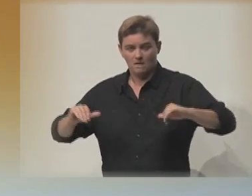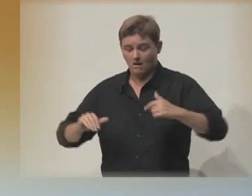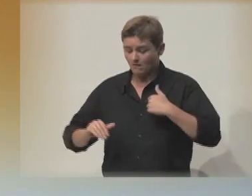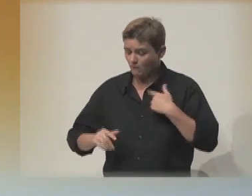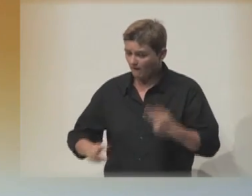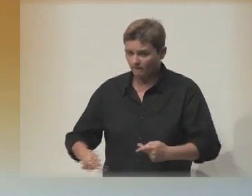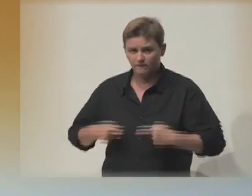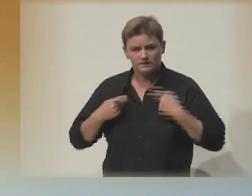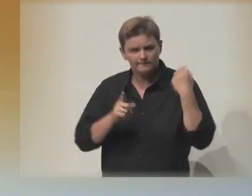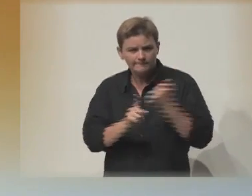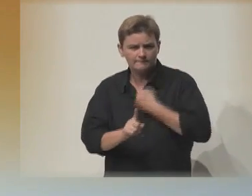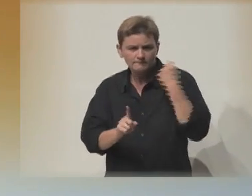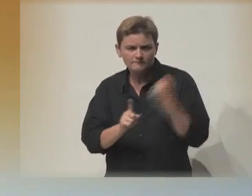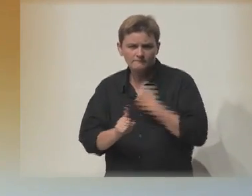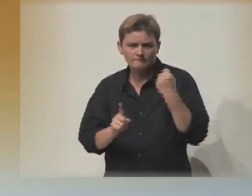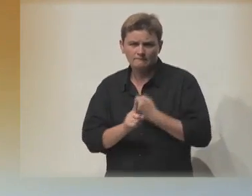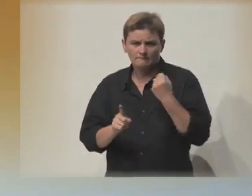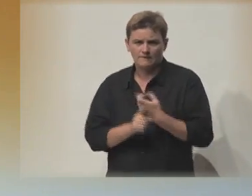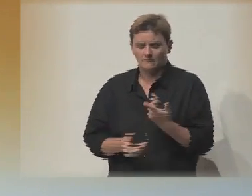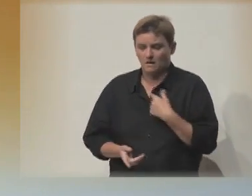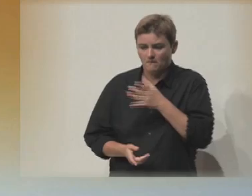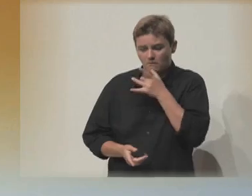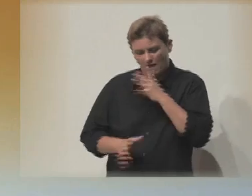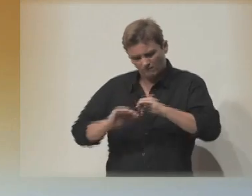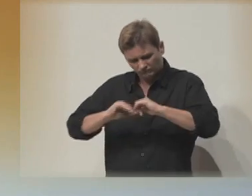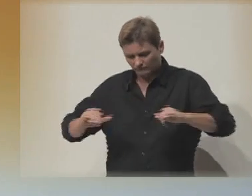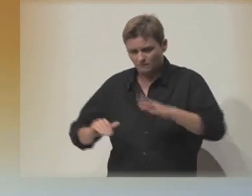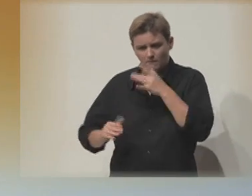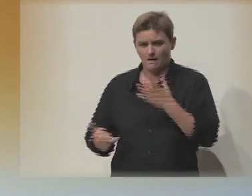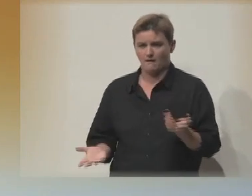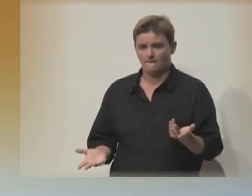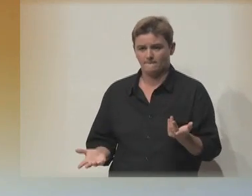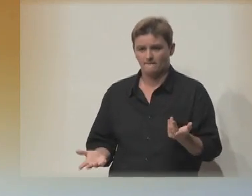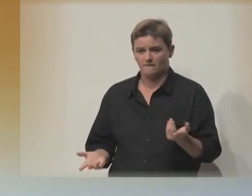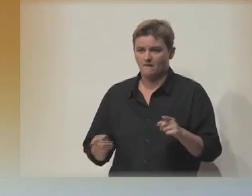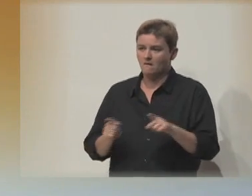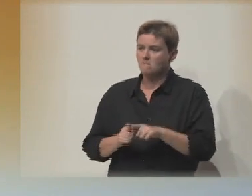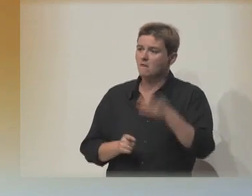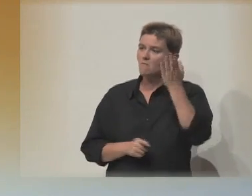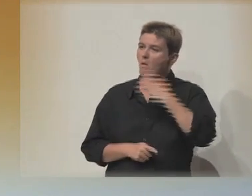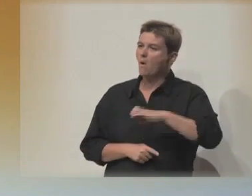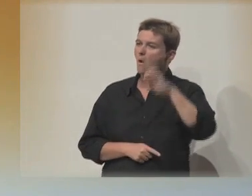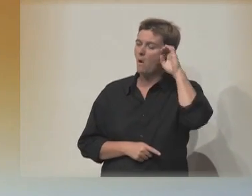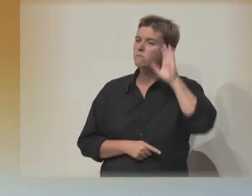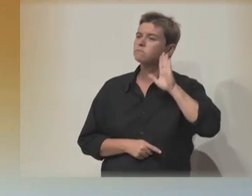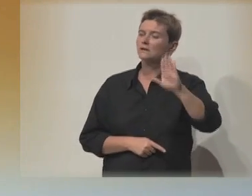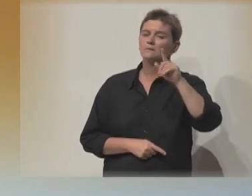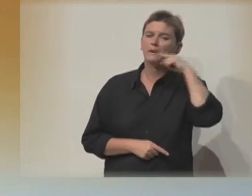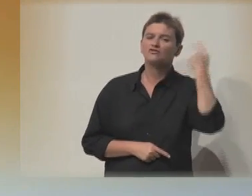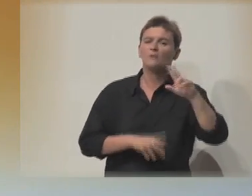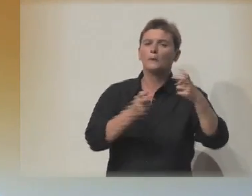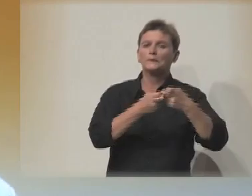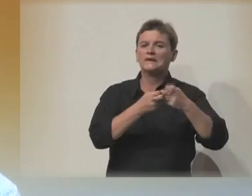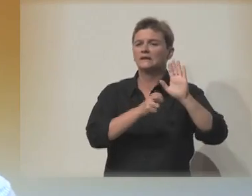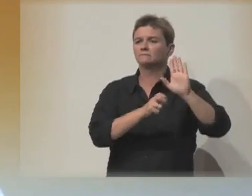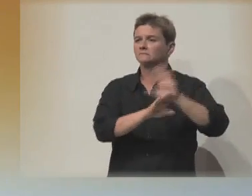suis battu pour empêcher qu'on déracine l'Europe, qu'on bruxellise l'Europe, que